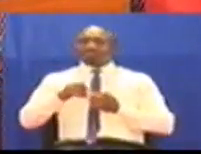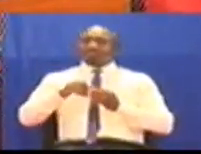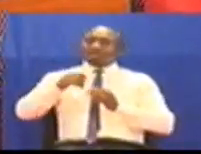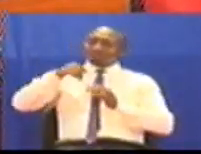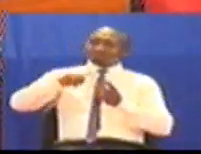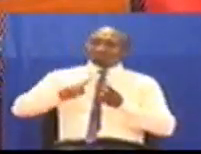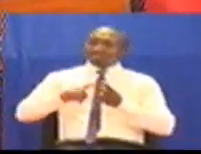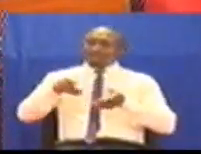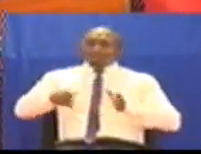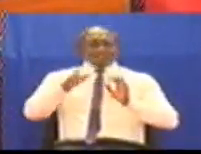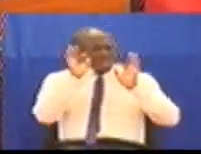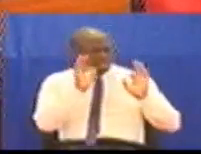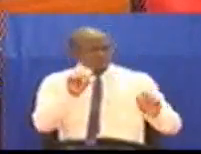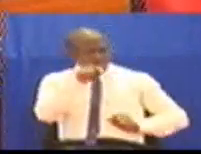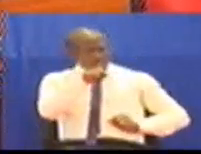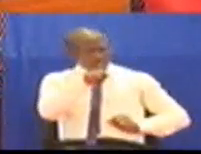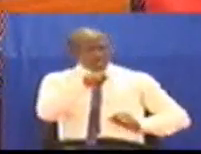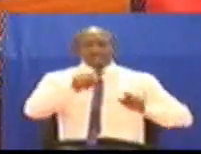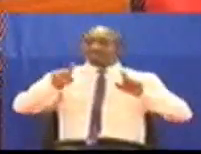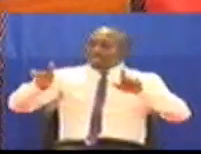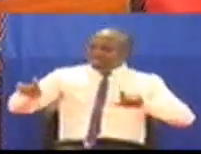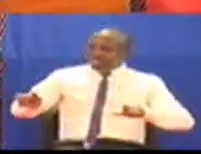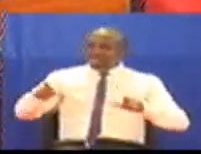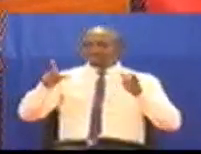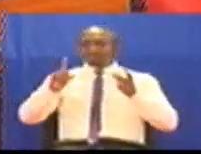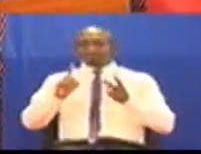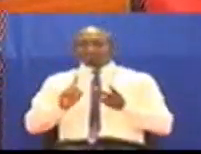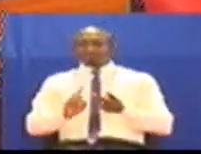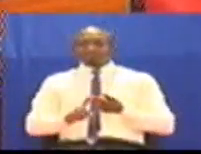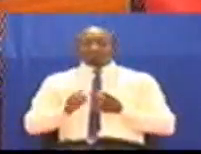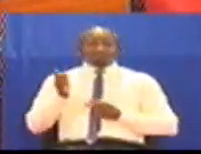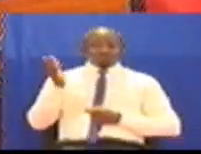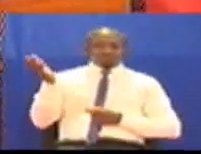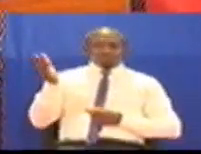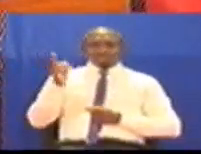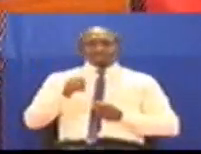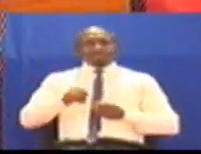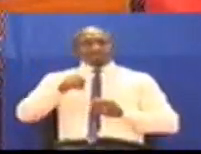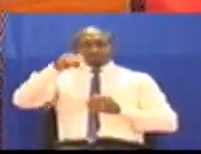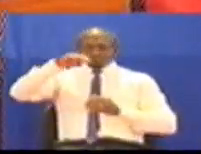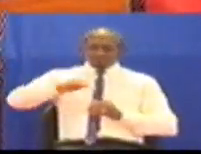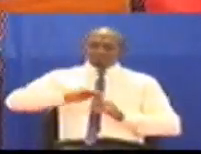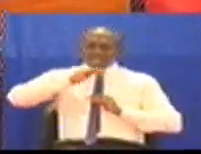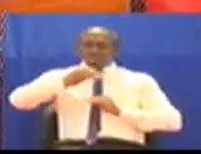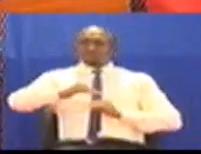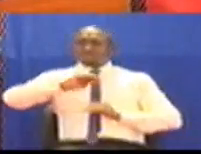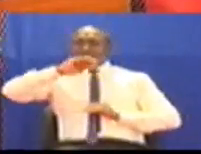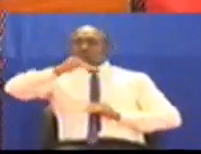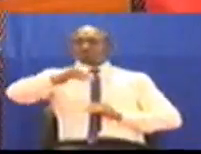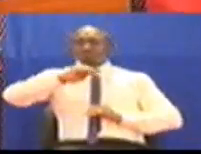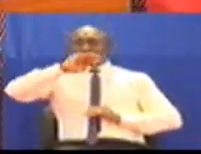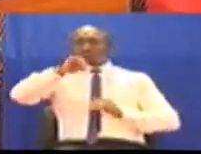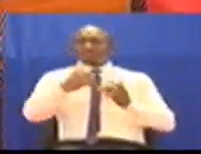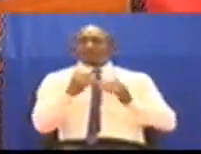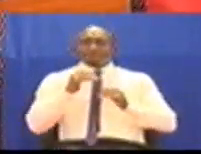ina maboni, barabara nzuri sana. Lakini Mheshimiwa Naibu Spika, ina bumps nyingi sana kiasi